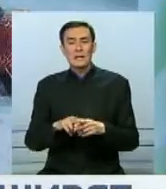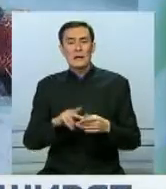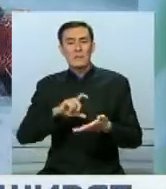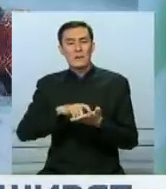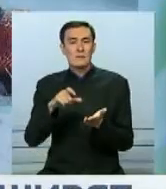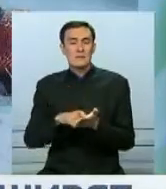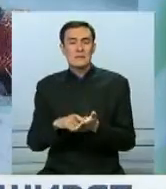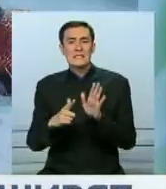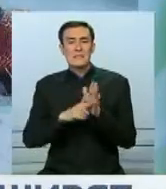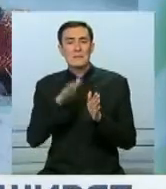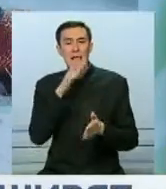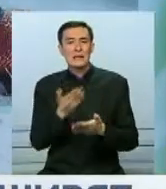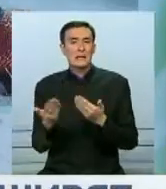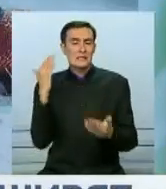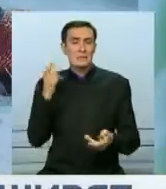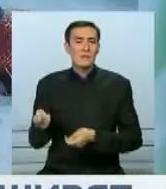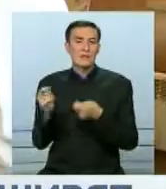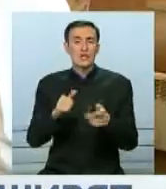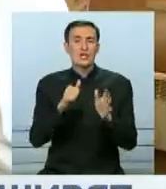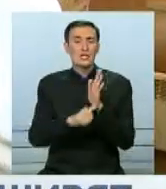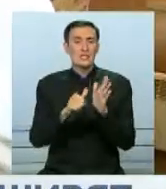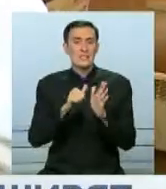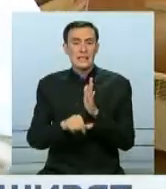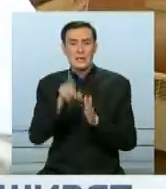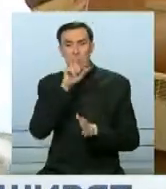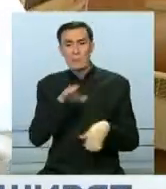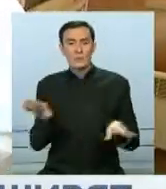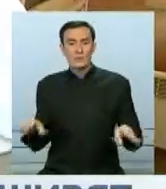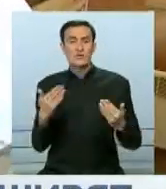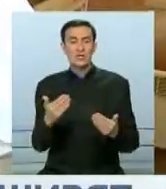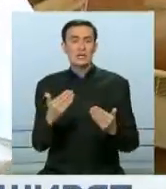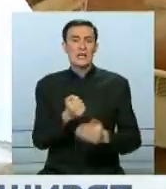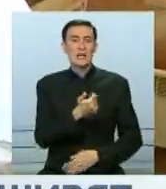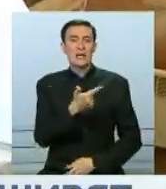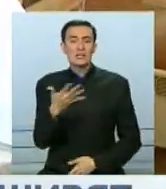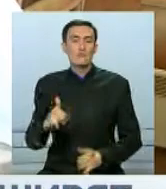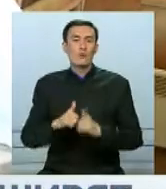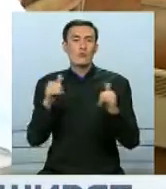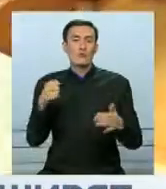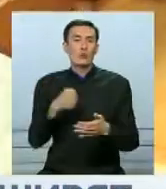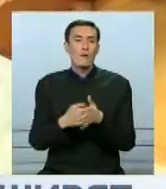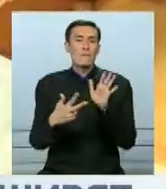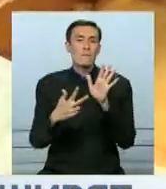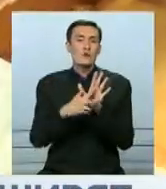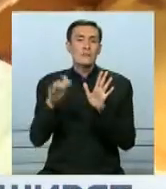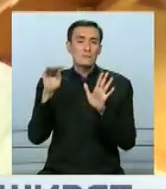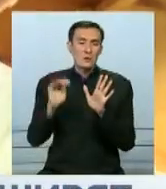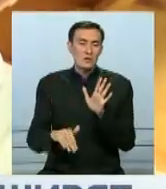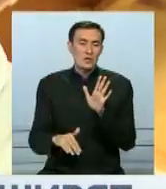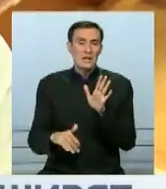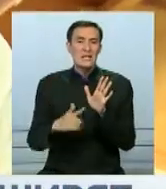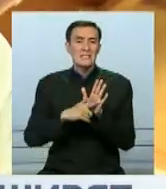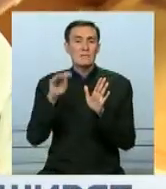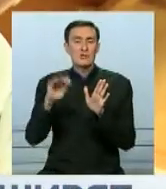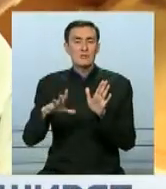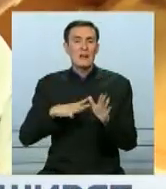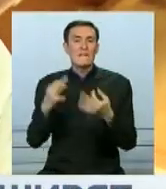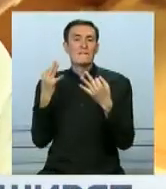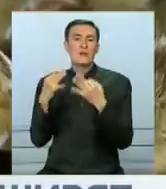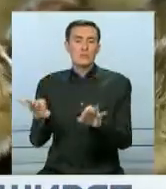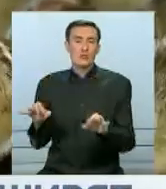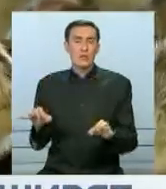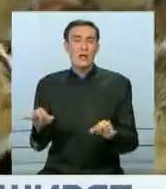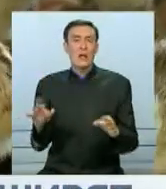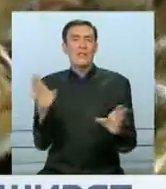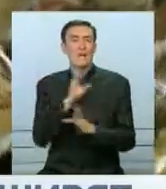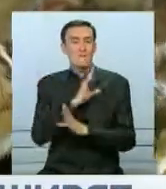лет назад. Сюда привезли 60 южных птиц. Сейчас число их выросло до 8 тысяч. Свыше 7 тысяч уже выпустили на